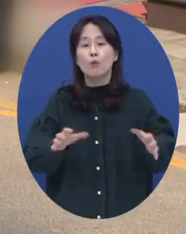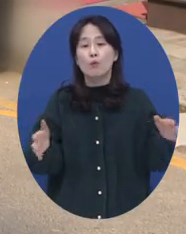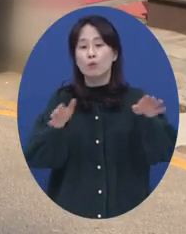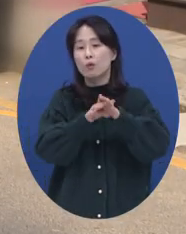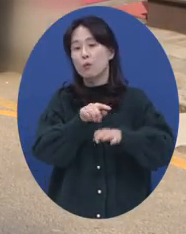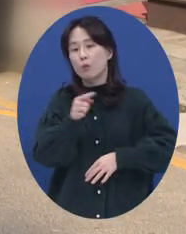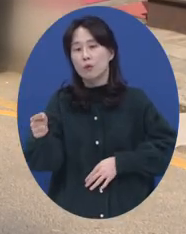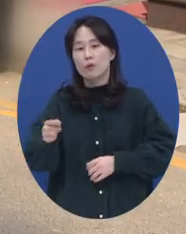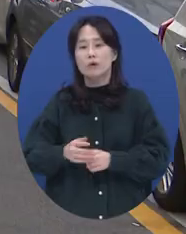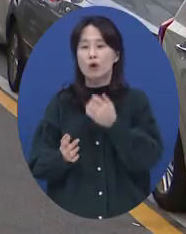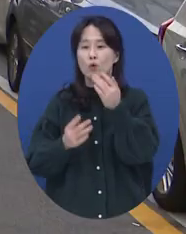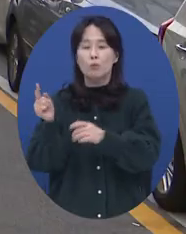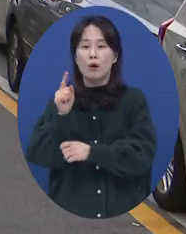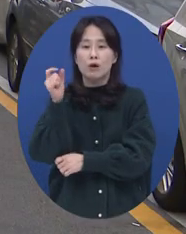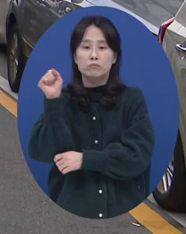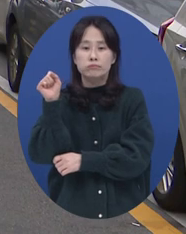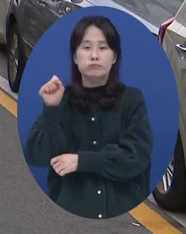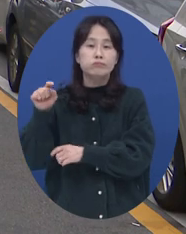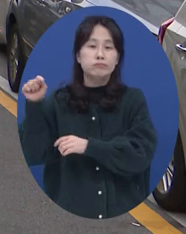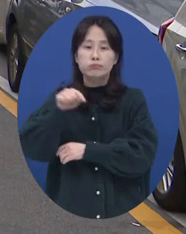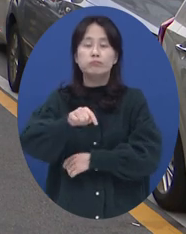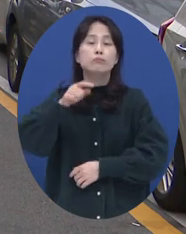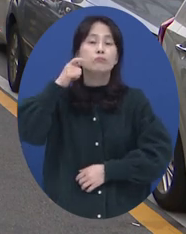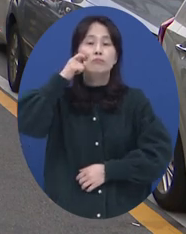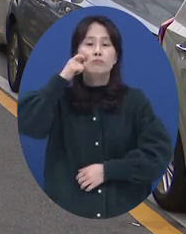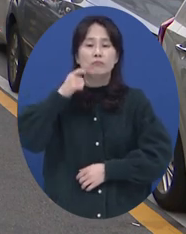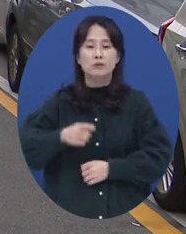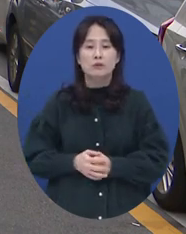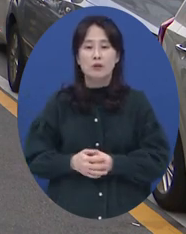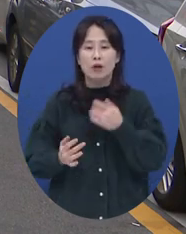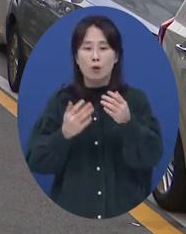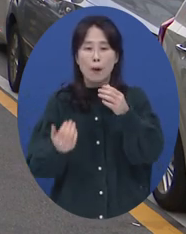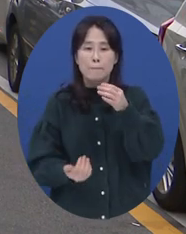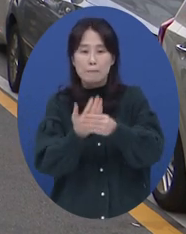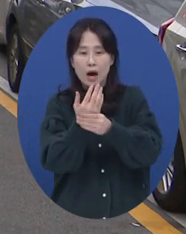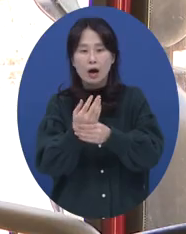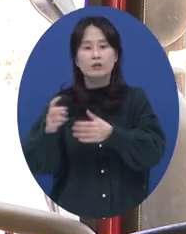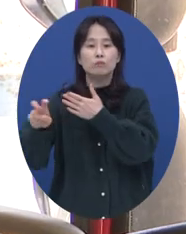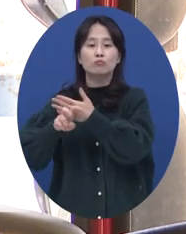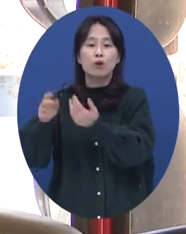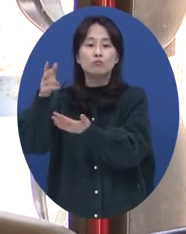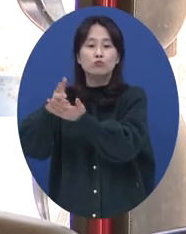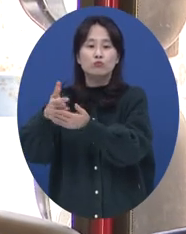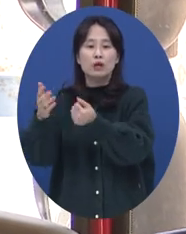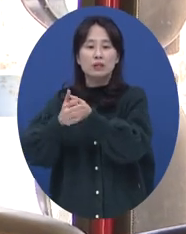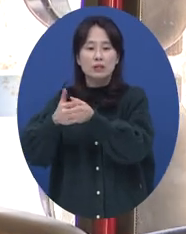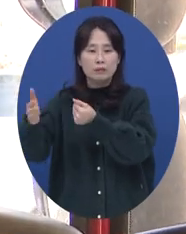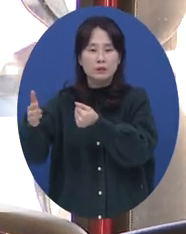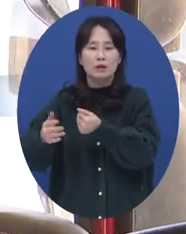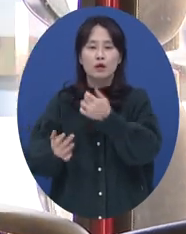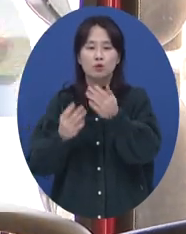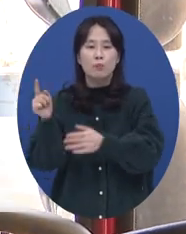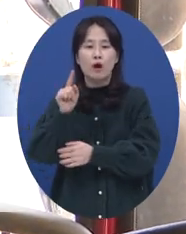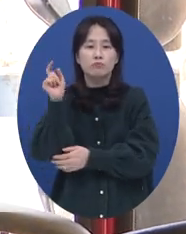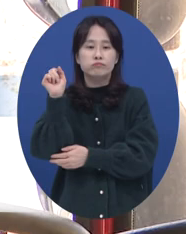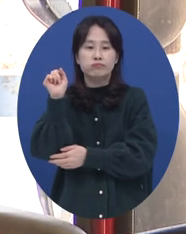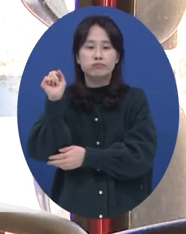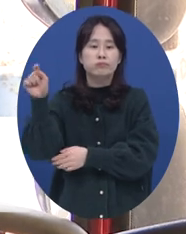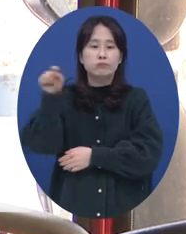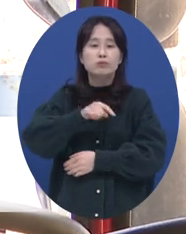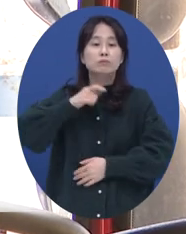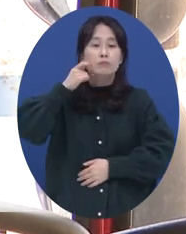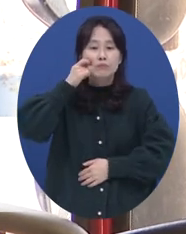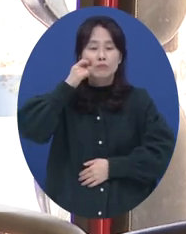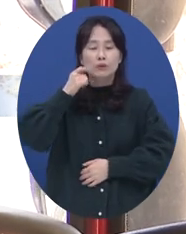인근 도로. 소방차 진입 자체가 버거운 상황입니다. 화재가 났는데 불법 주정차된 차량으로 인해서